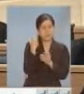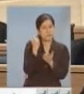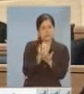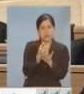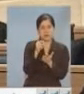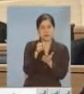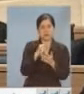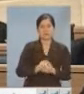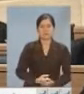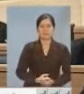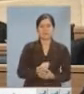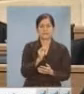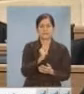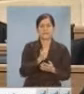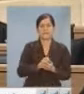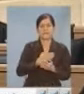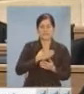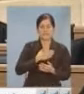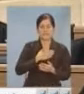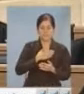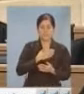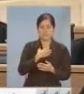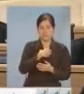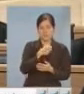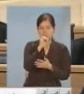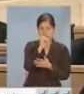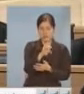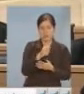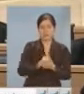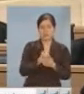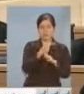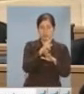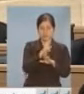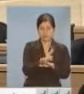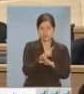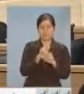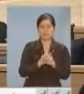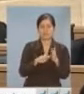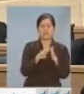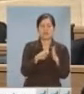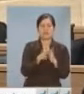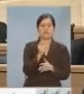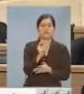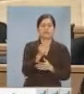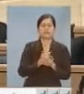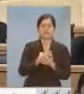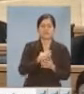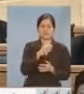านสิ่งนี้ผมถึงอยากจะเรียนด้วยเหตุผลดังกล่าวนะครับผมอยากจะเรียนท่านประธ